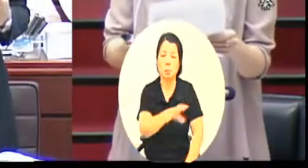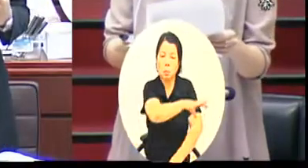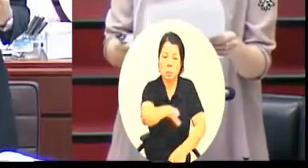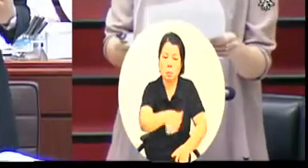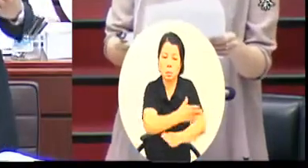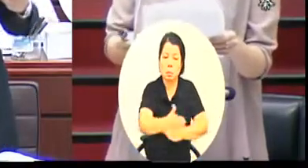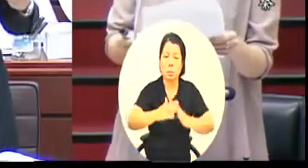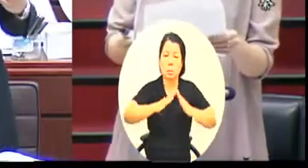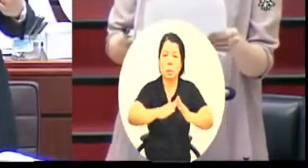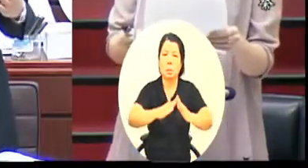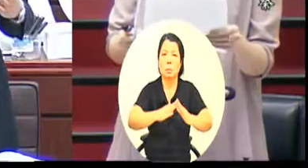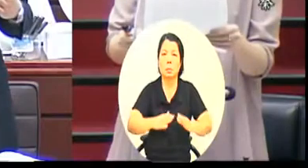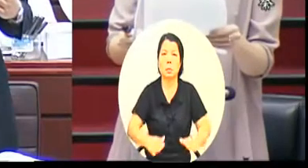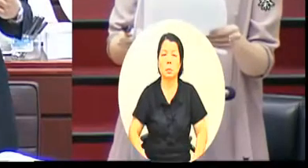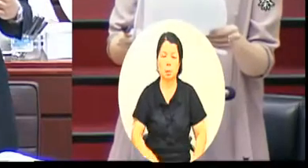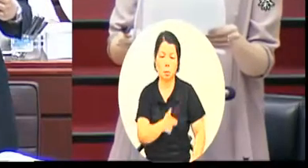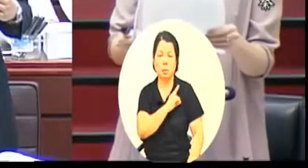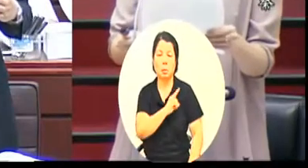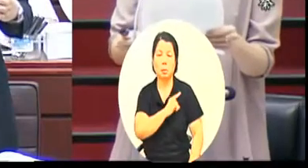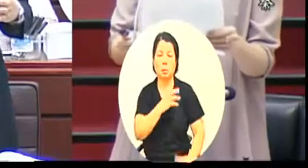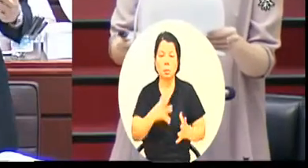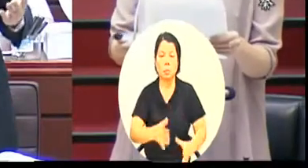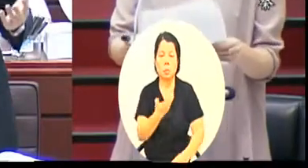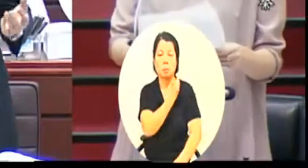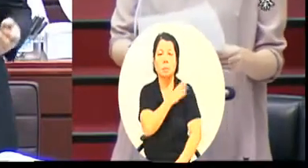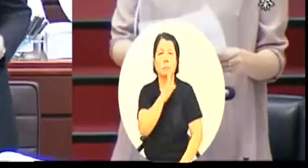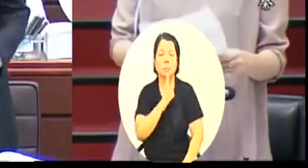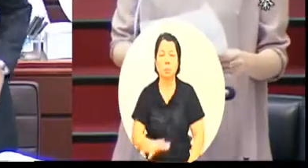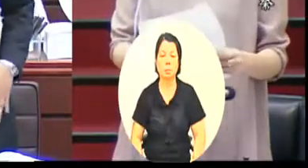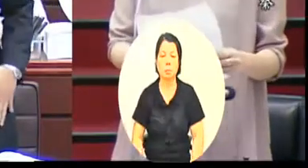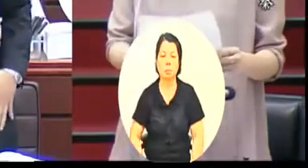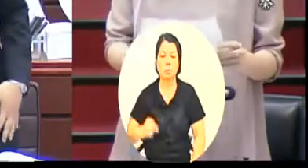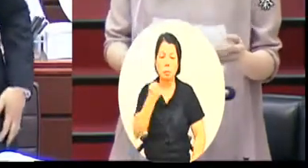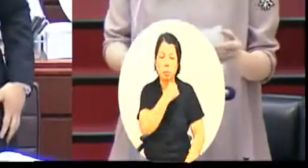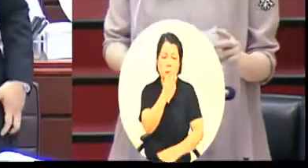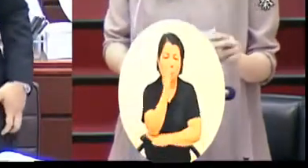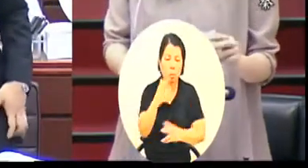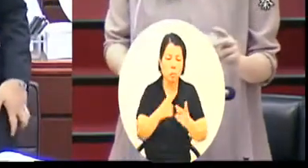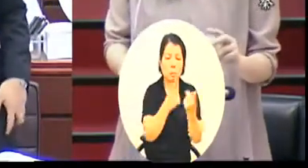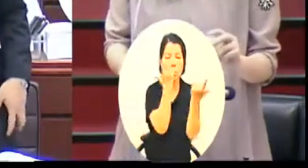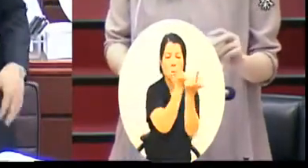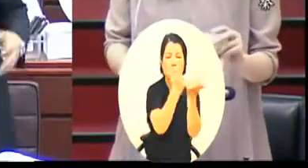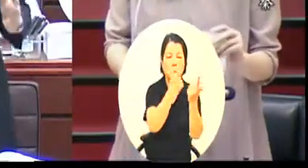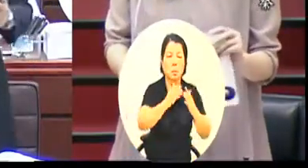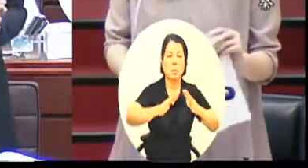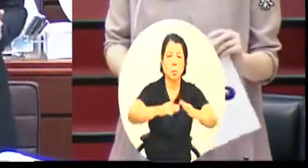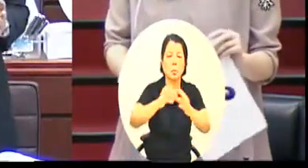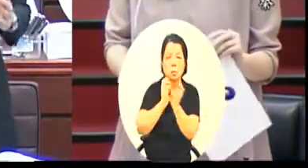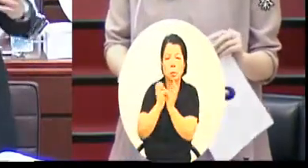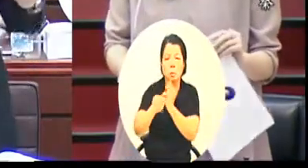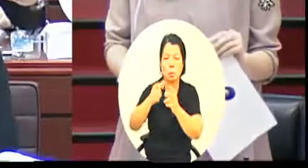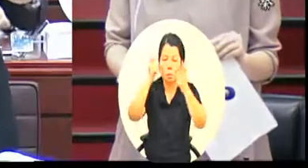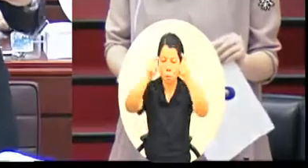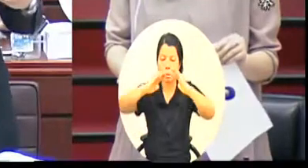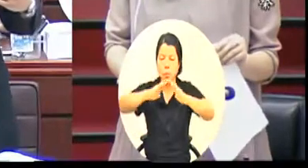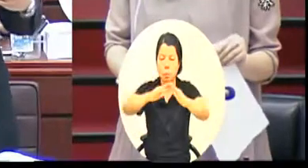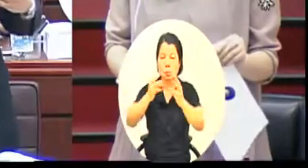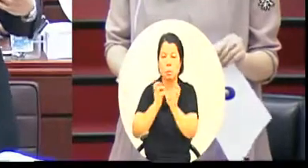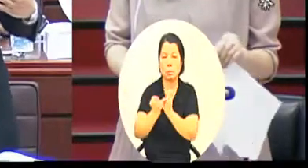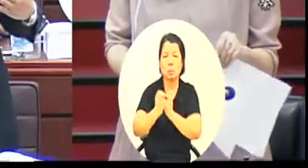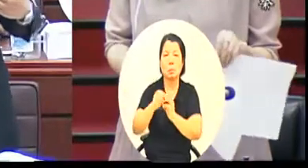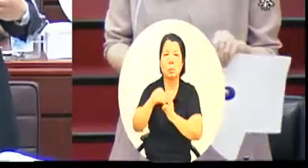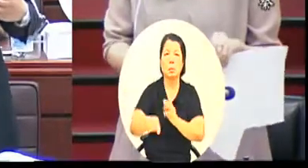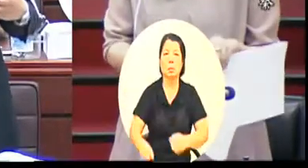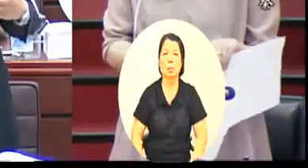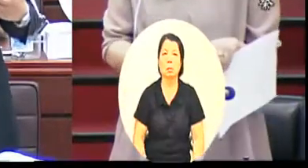各县市来讲，他在自己的不管是在台湾省市行细则也好，或是台北市的都市计划施行细则，或是高雄市，他们我们这边